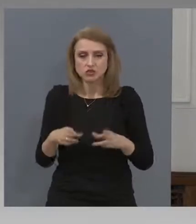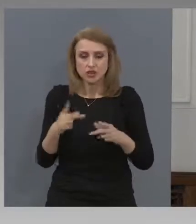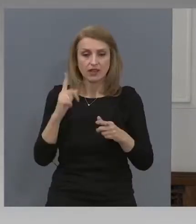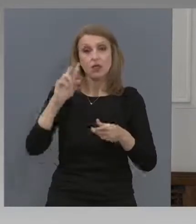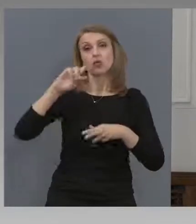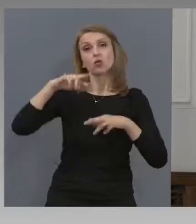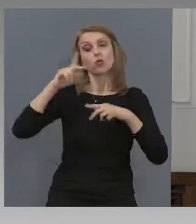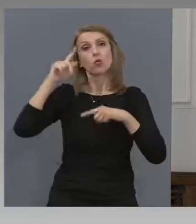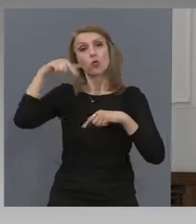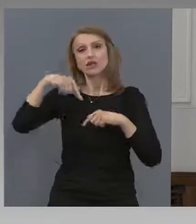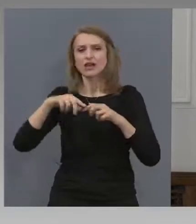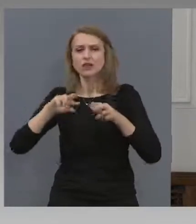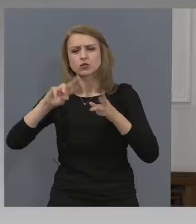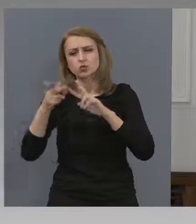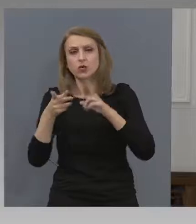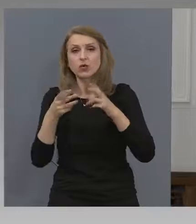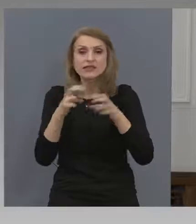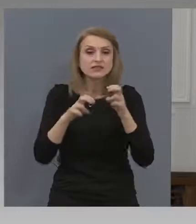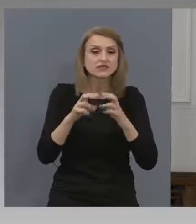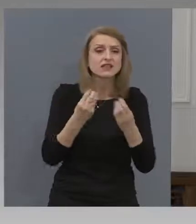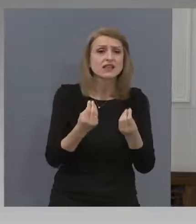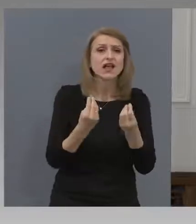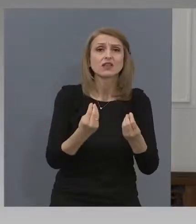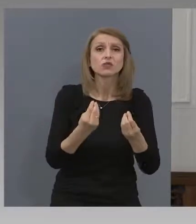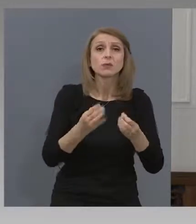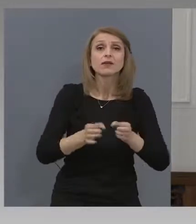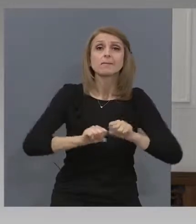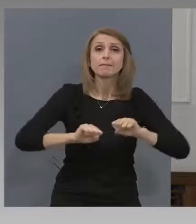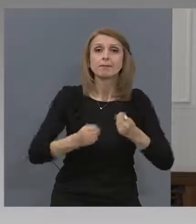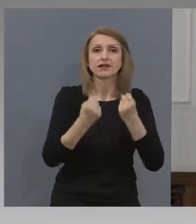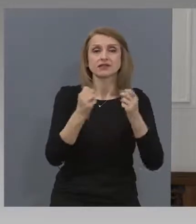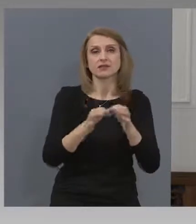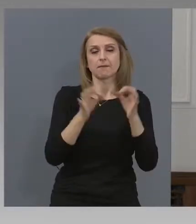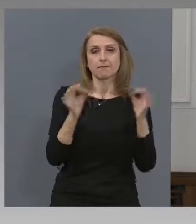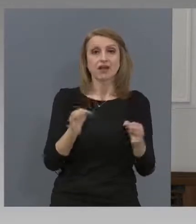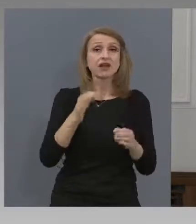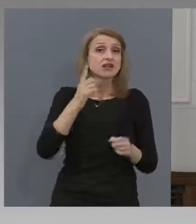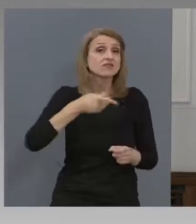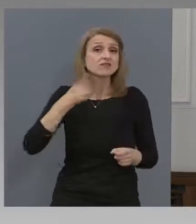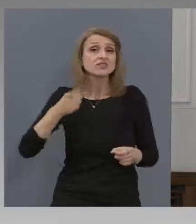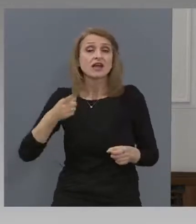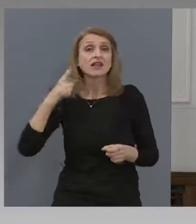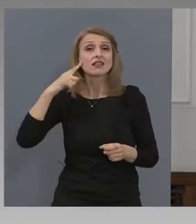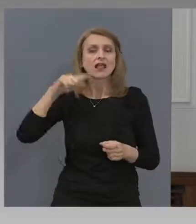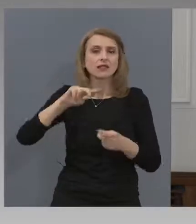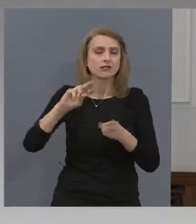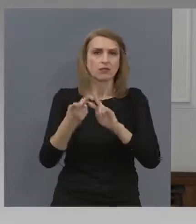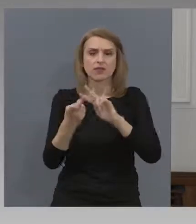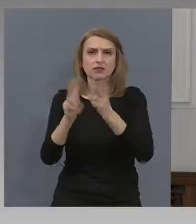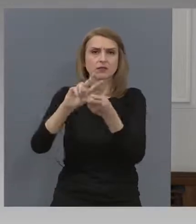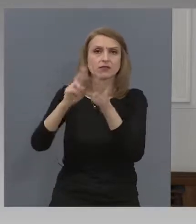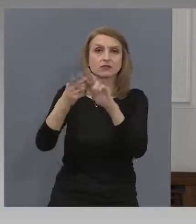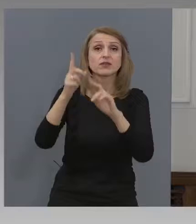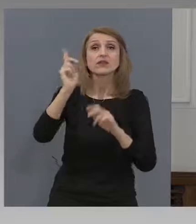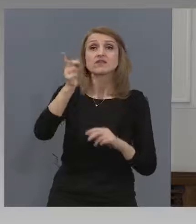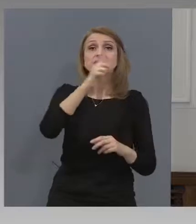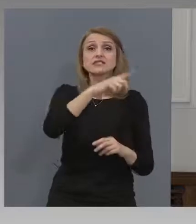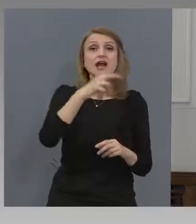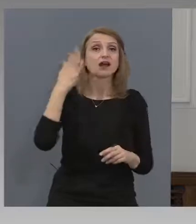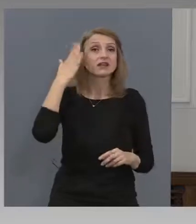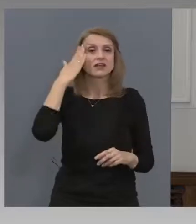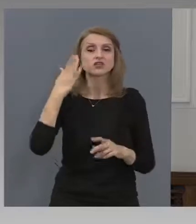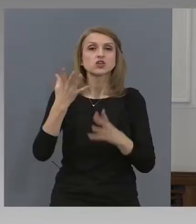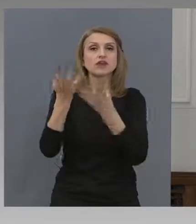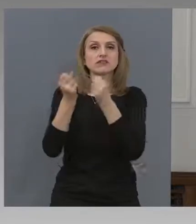да търсиш най-бързите мерки. Всичко се променя всеки ден. Всяка държава налага някакви решения с